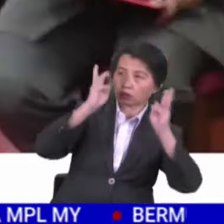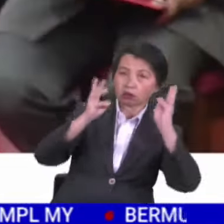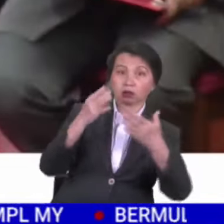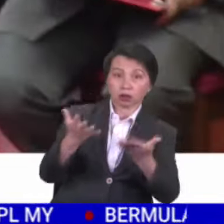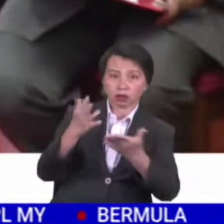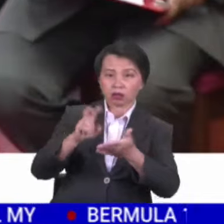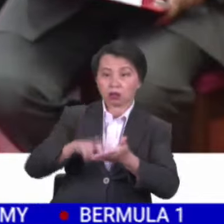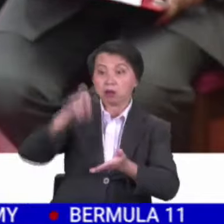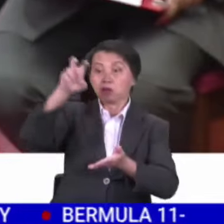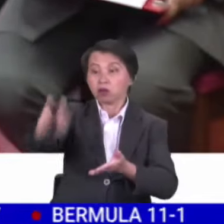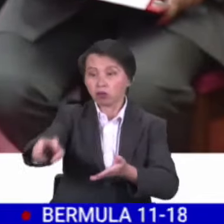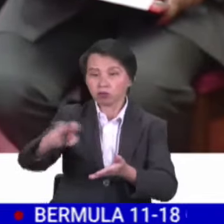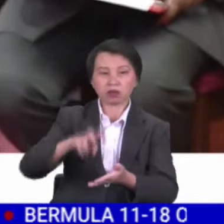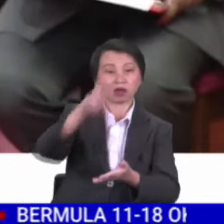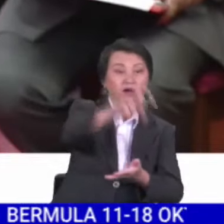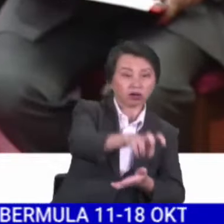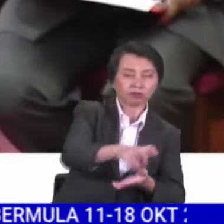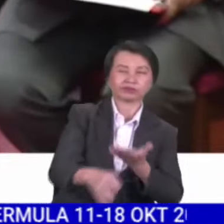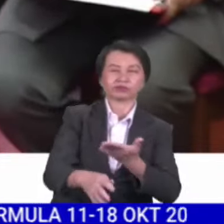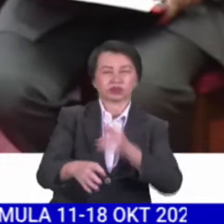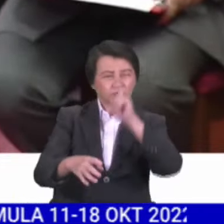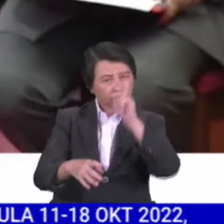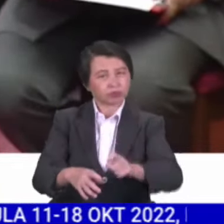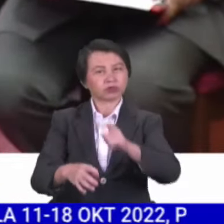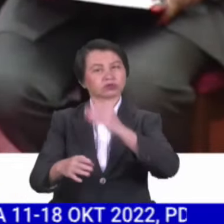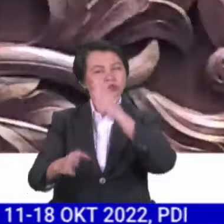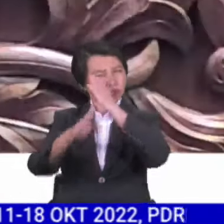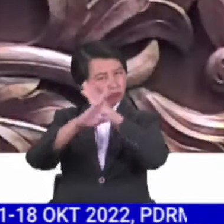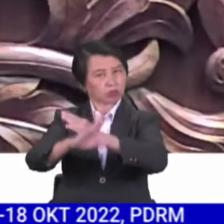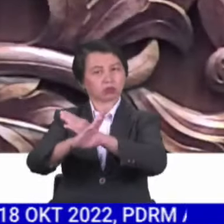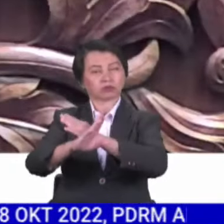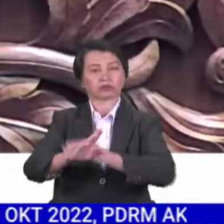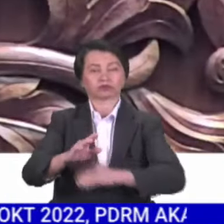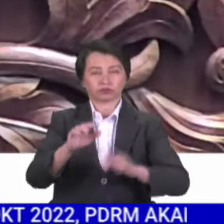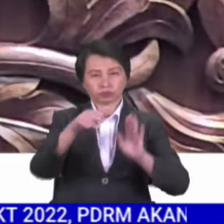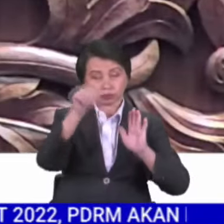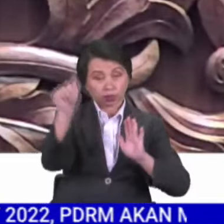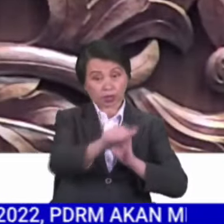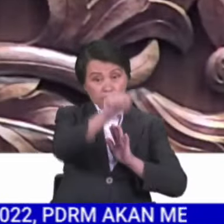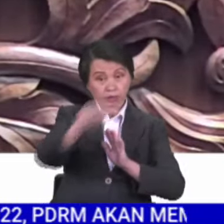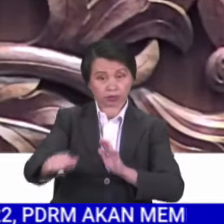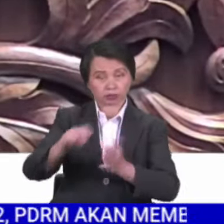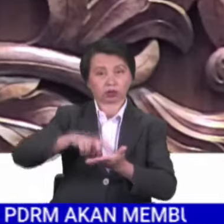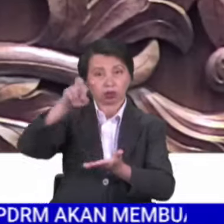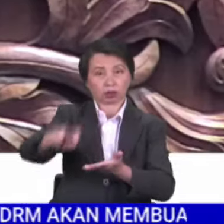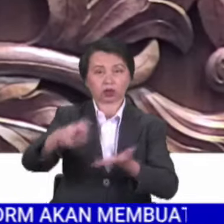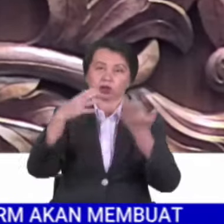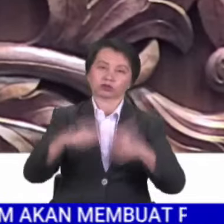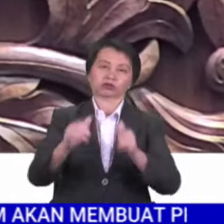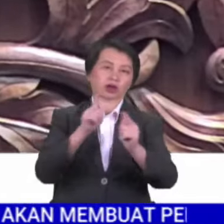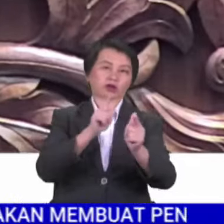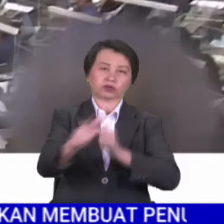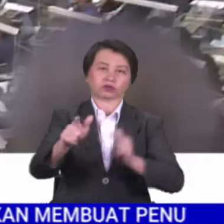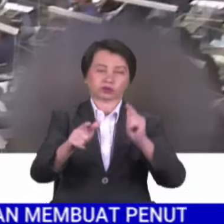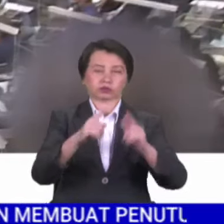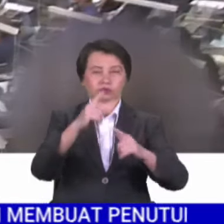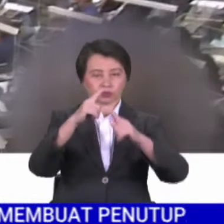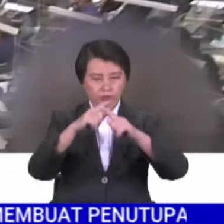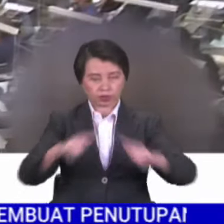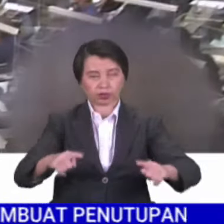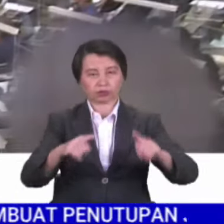tindakan lompat parti, sepatutnya dihakis, memandangkan Akta Anti Lompat Parti sudah diluluskan di Dewan Rakyat Julai